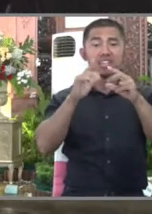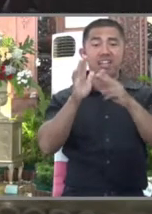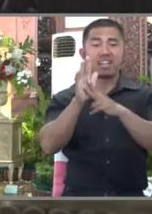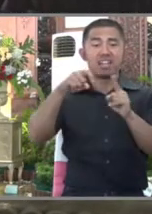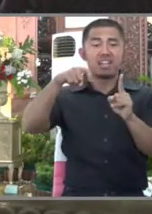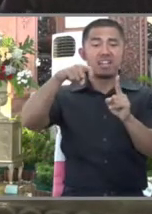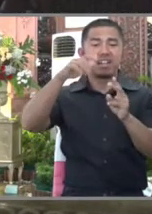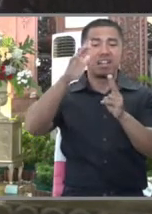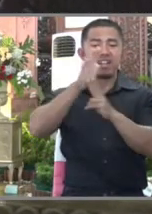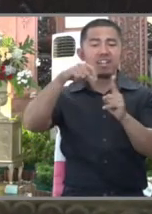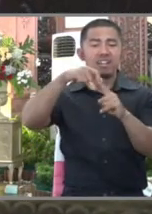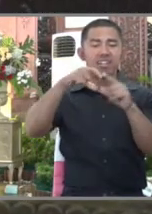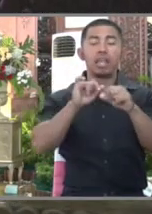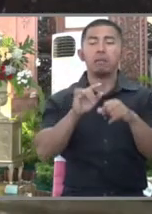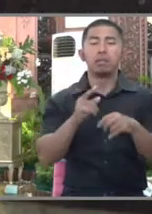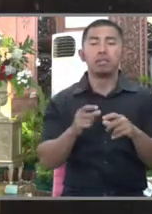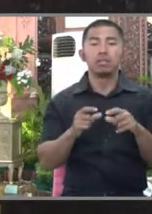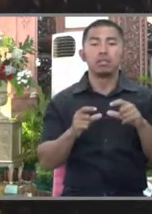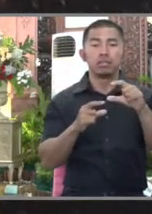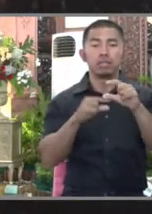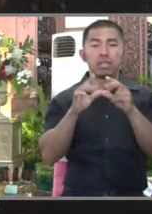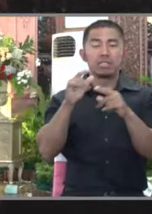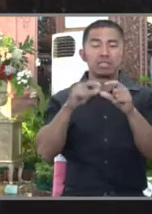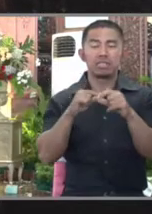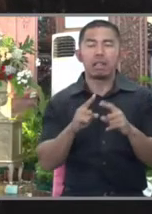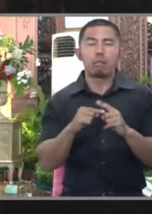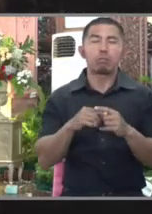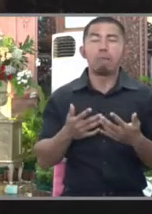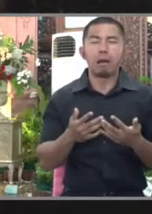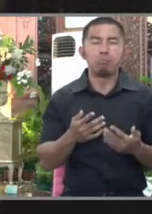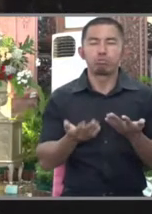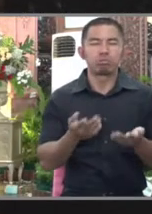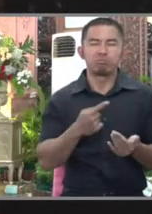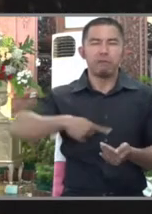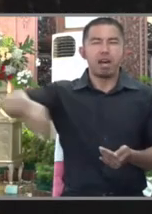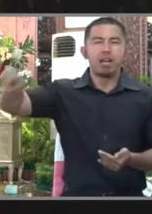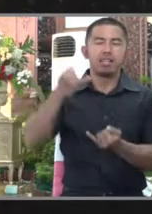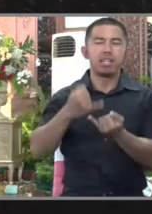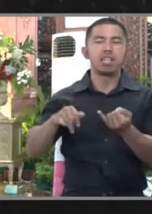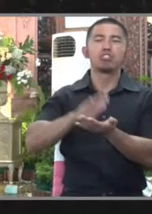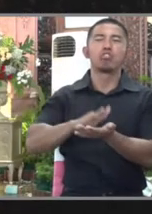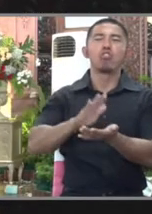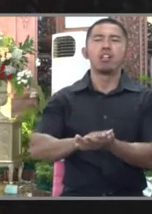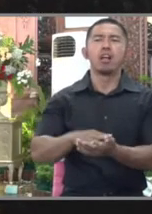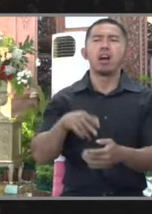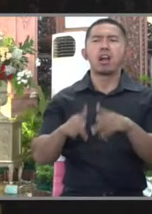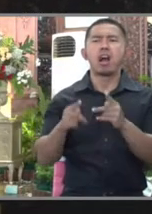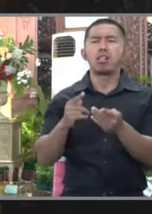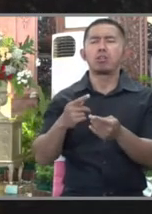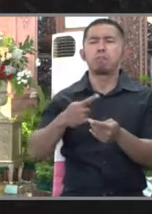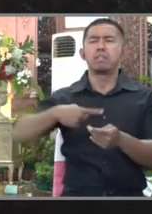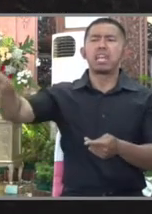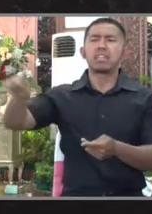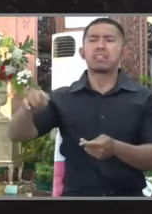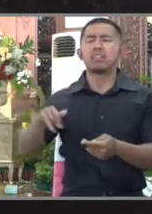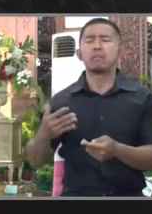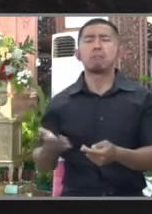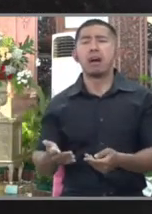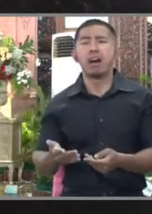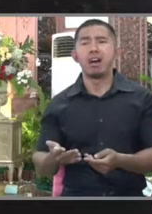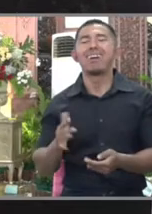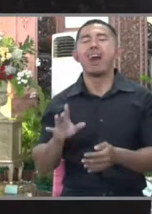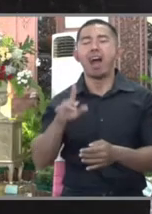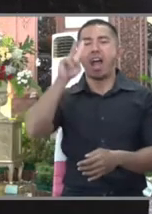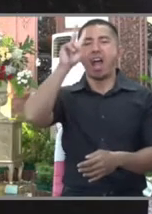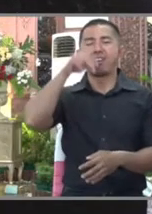paling menakutkan apa? Dikeluarkan dari sekolah mungkin. Oke, okay. Kalau dikeluarkan nanti malah jadi anak jalanan. Iya, itu adanya pembinaan